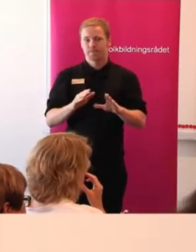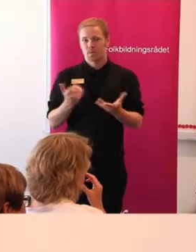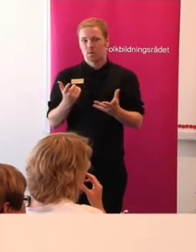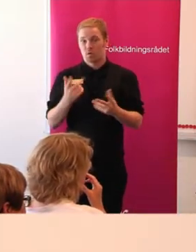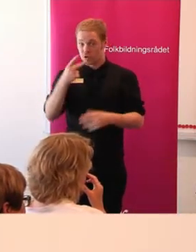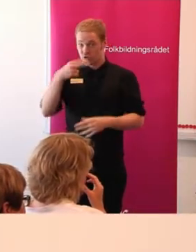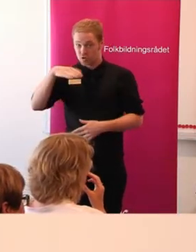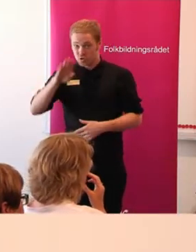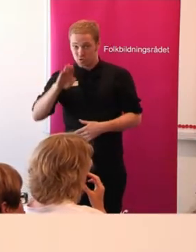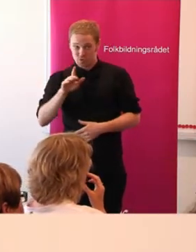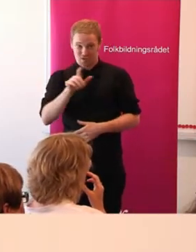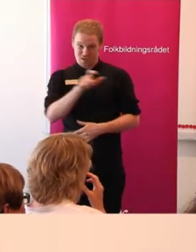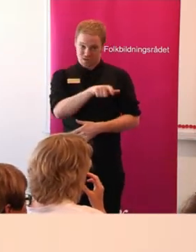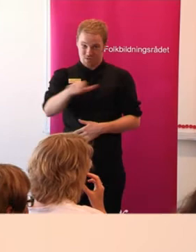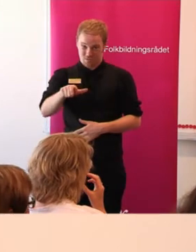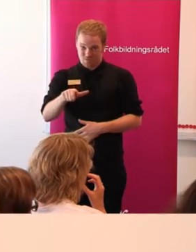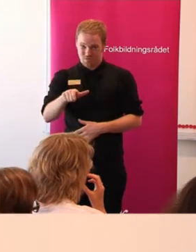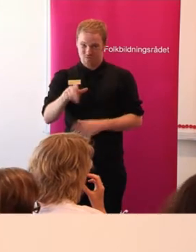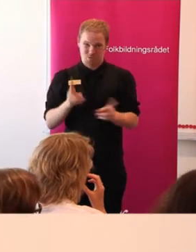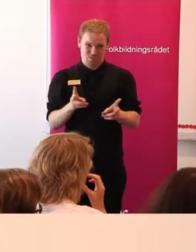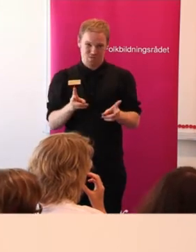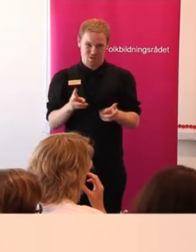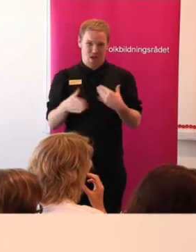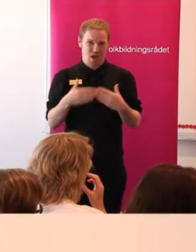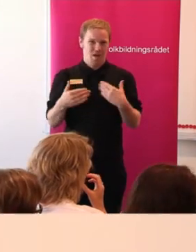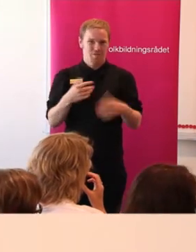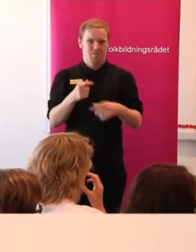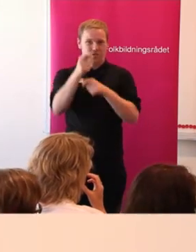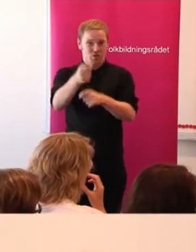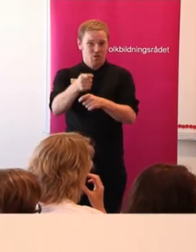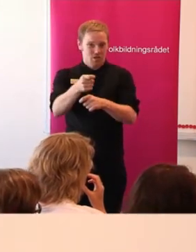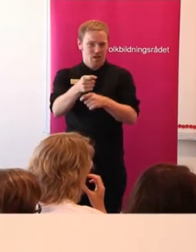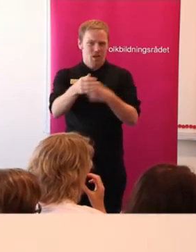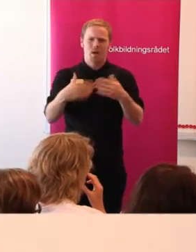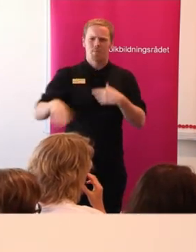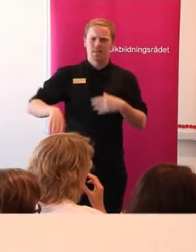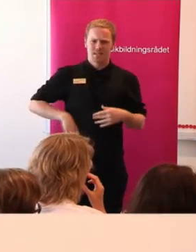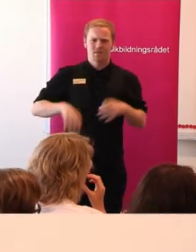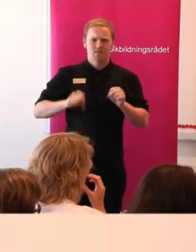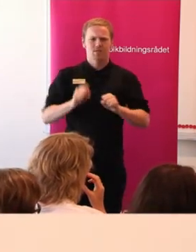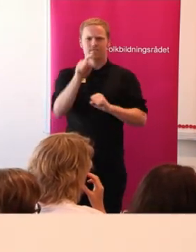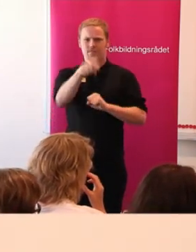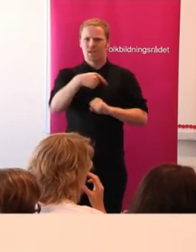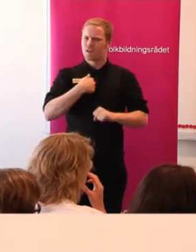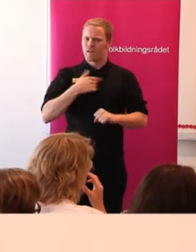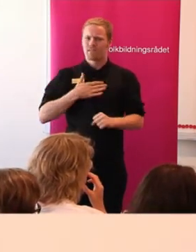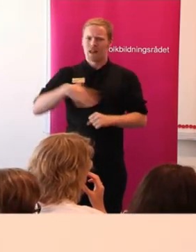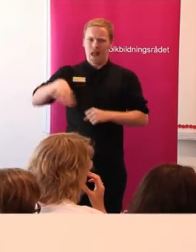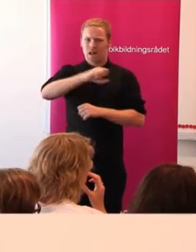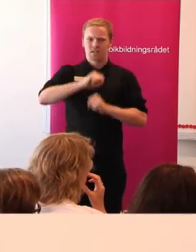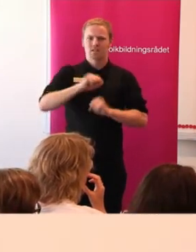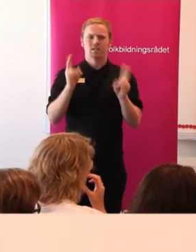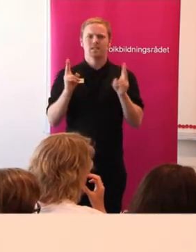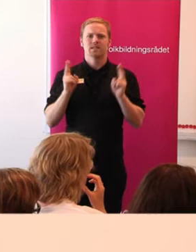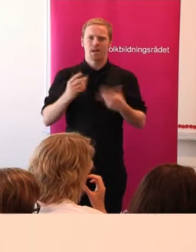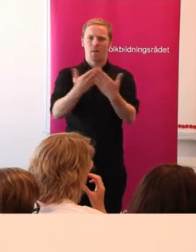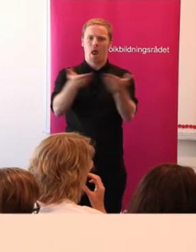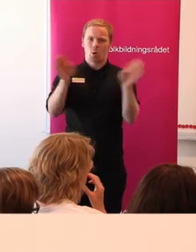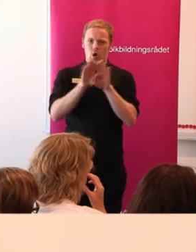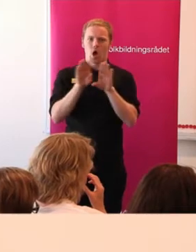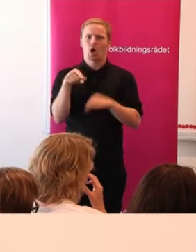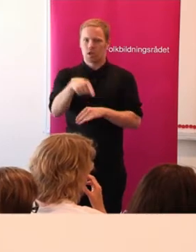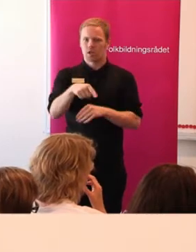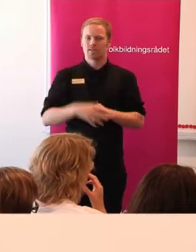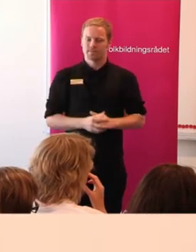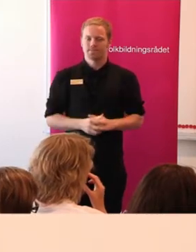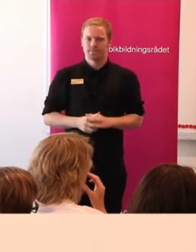våra personer som vi faktiskt ska rusta. Jag vill ha arbetsgivarna på plats, och jag vill att vi är i samma lokal. Och det är ett helt nytt tänk. Och vi ser att